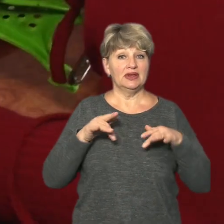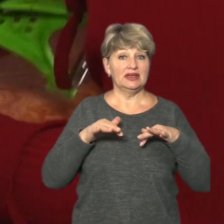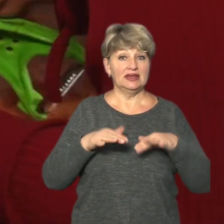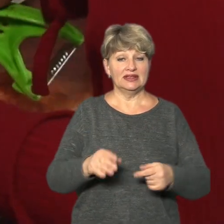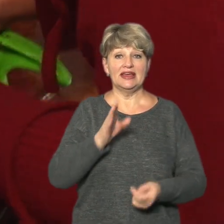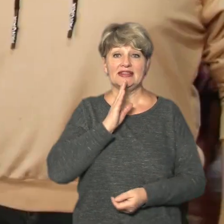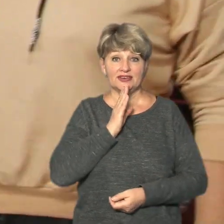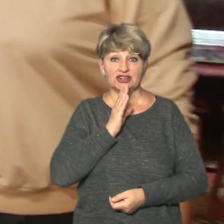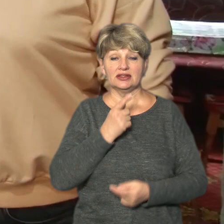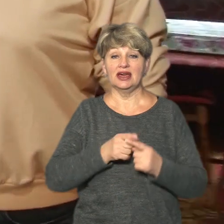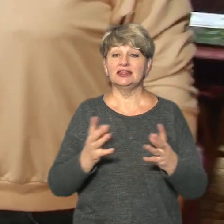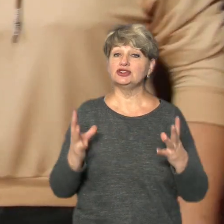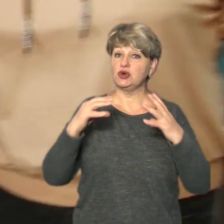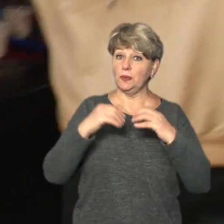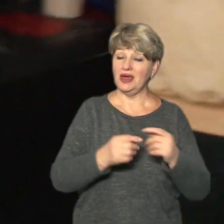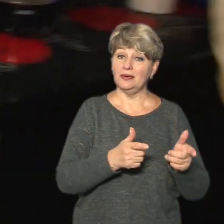приготування їжі